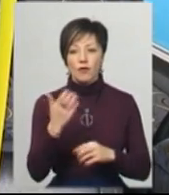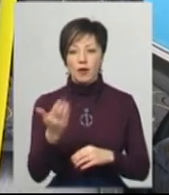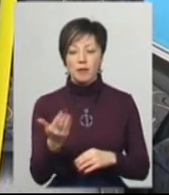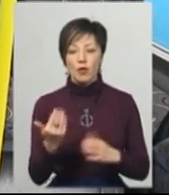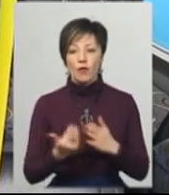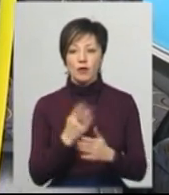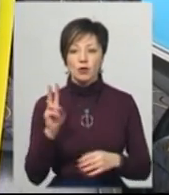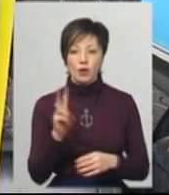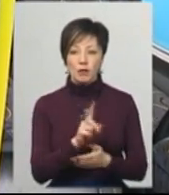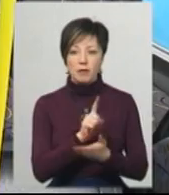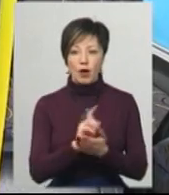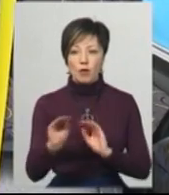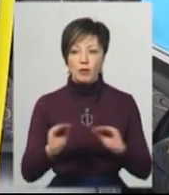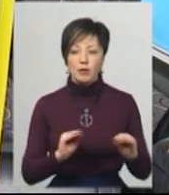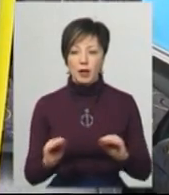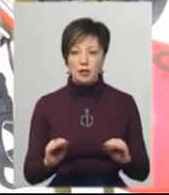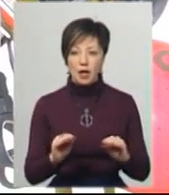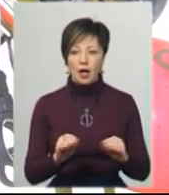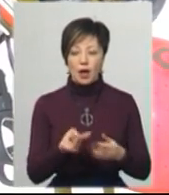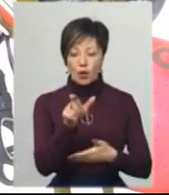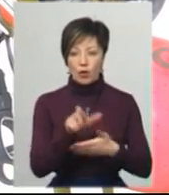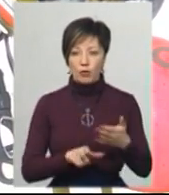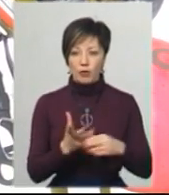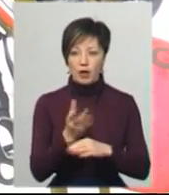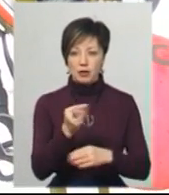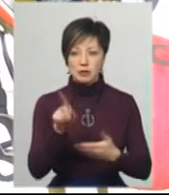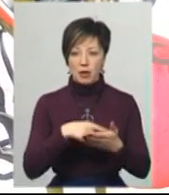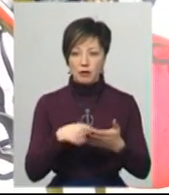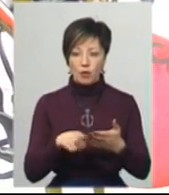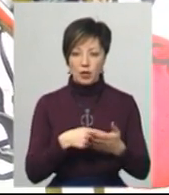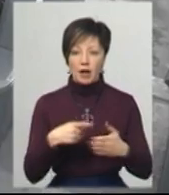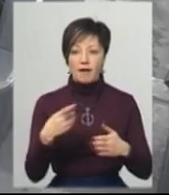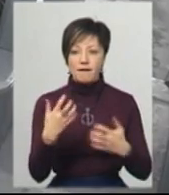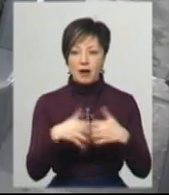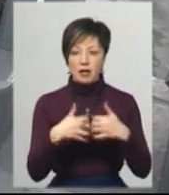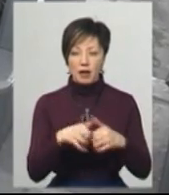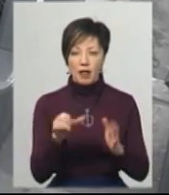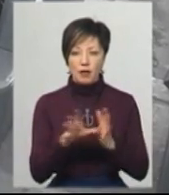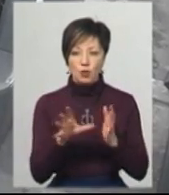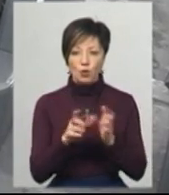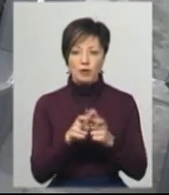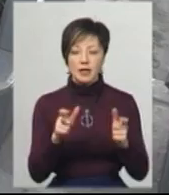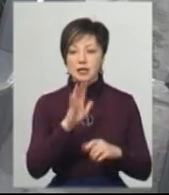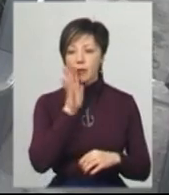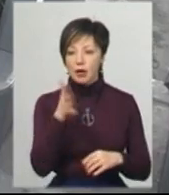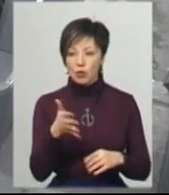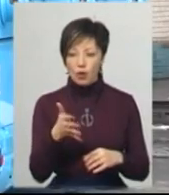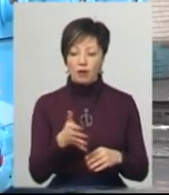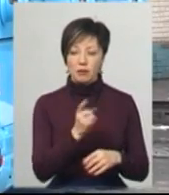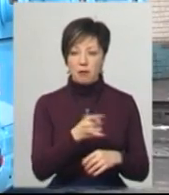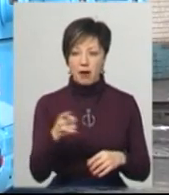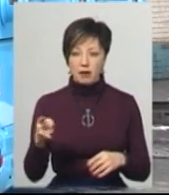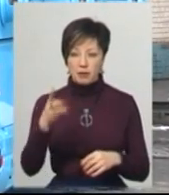нові тролейбуси ще мають обладнати QR-кодом для оплати проїзду через смартфон та валідаторами для електронного квитка. За 5 років автопарк